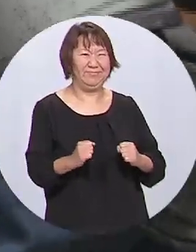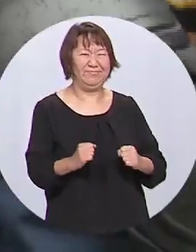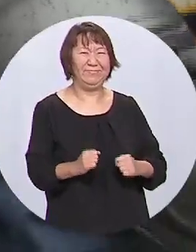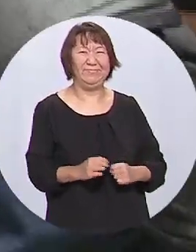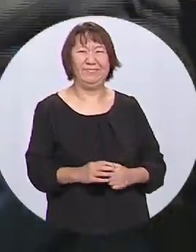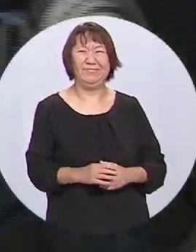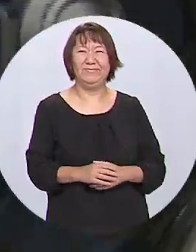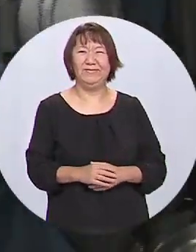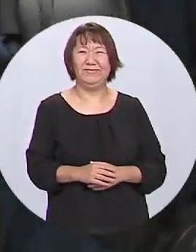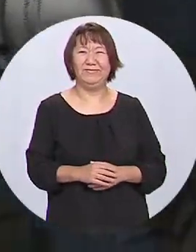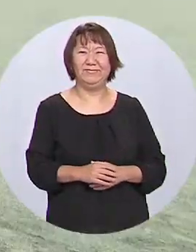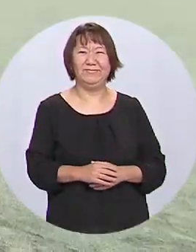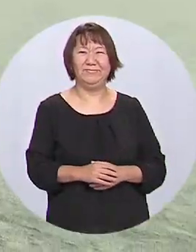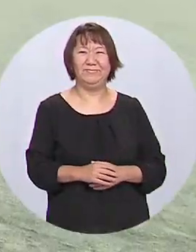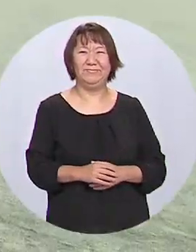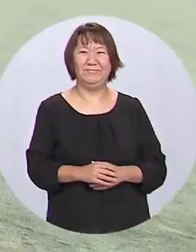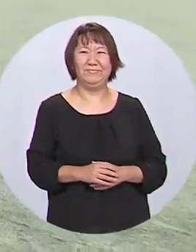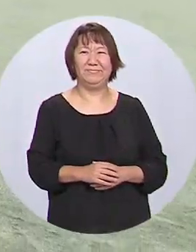すいません。